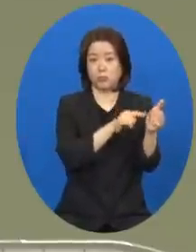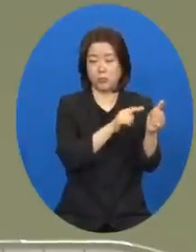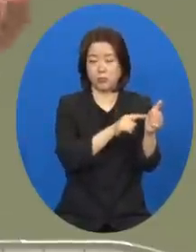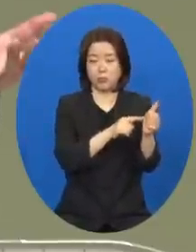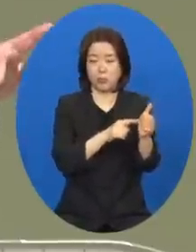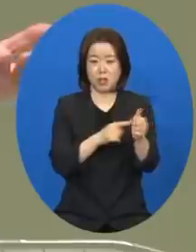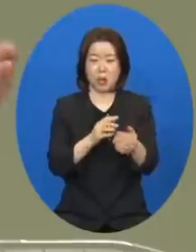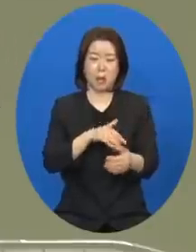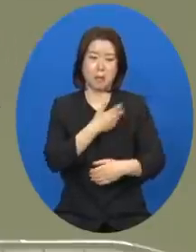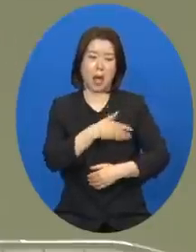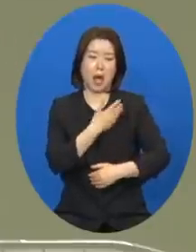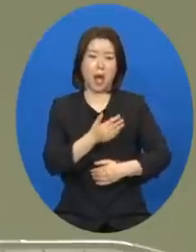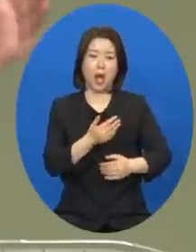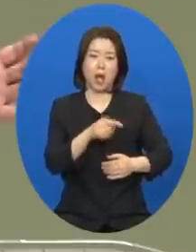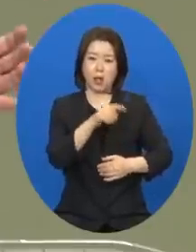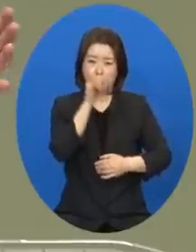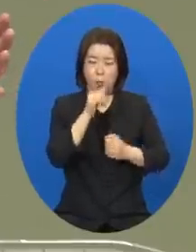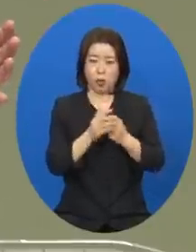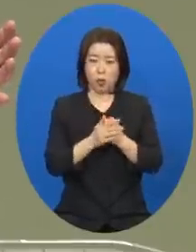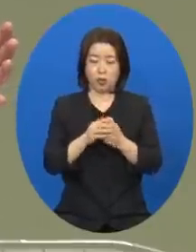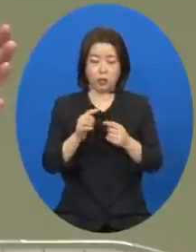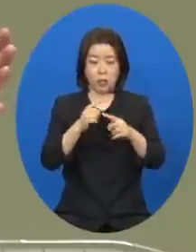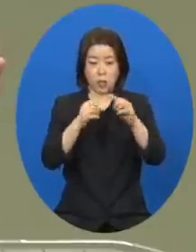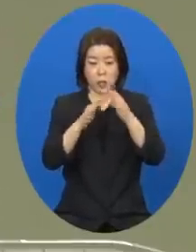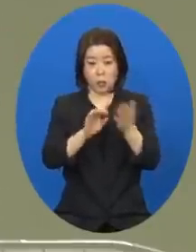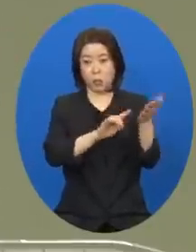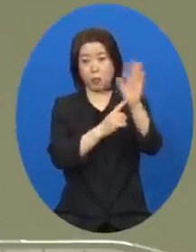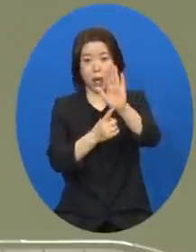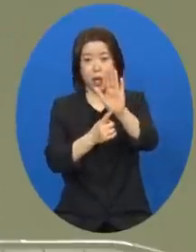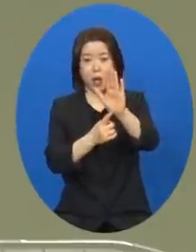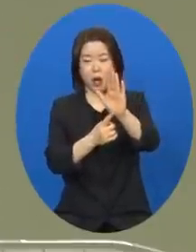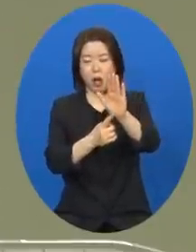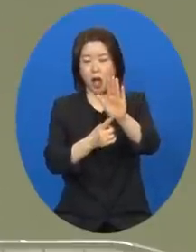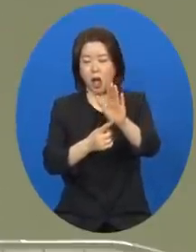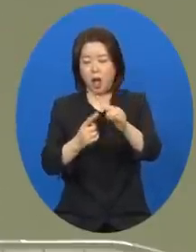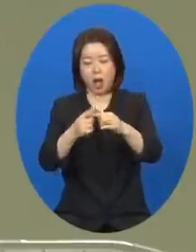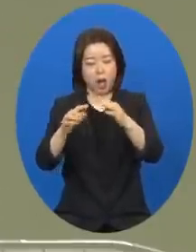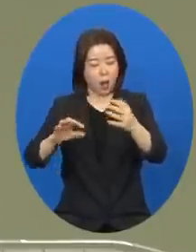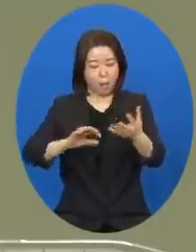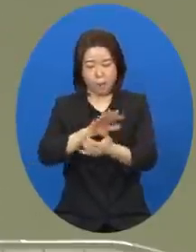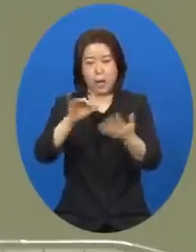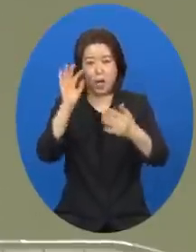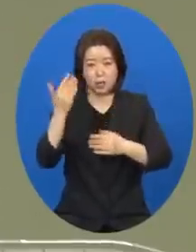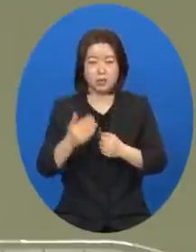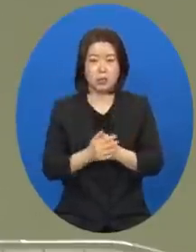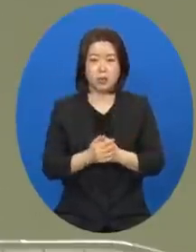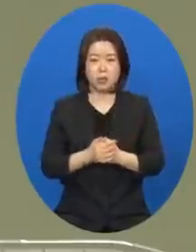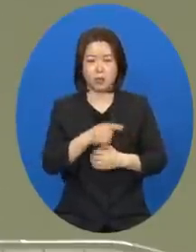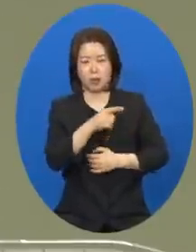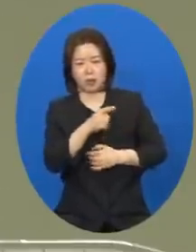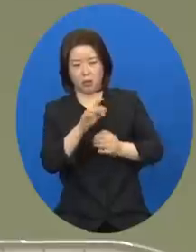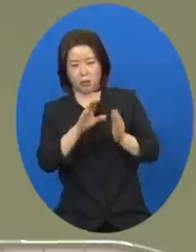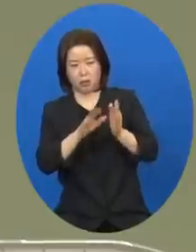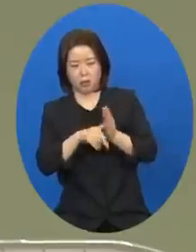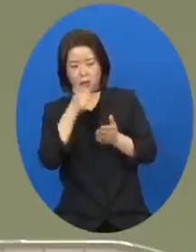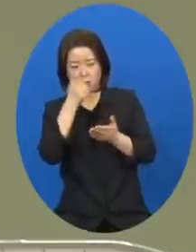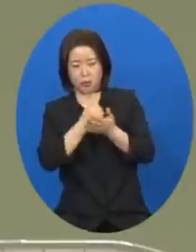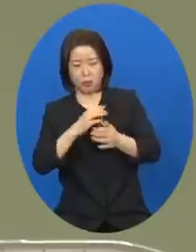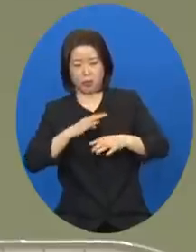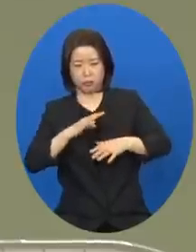그게 알려졌어요. 교회 난리가 났습니다. 제가 그때 죄가 얼마나 무서운가를